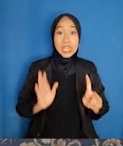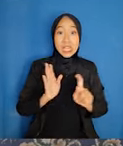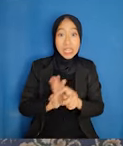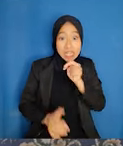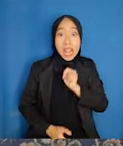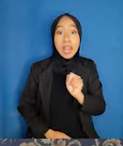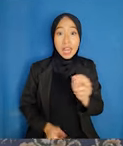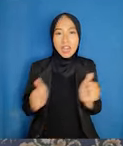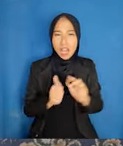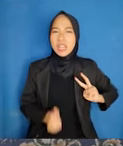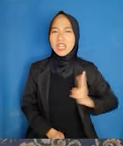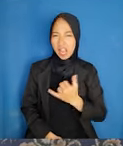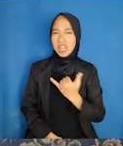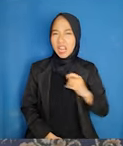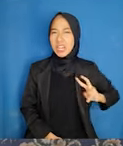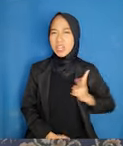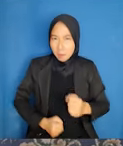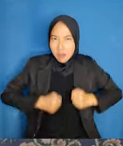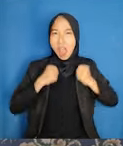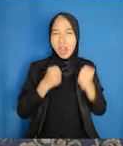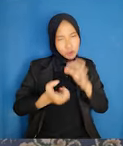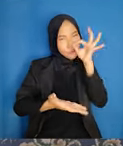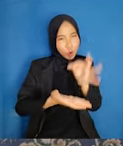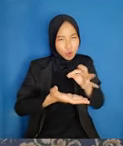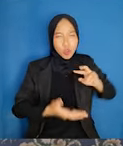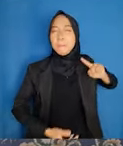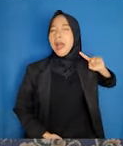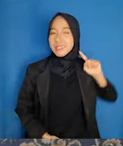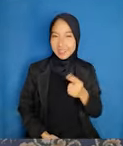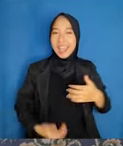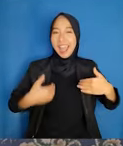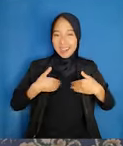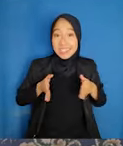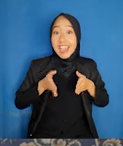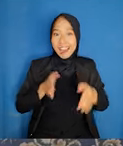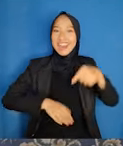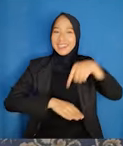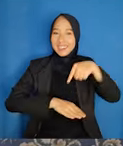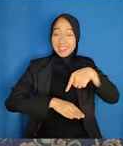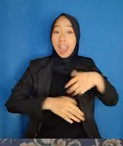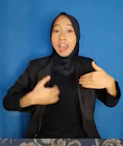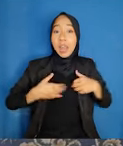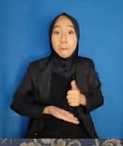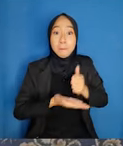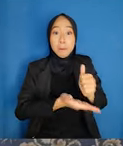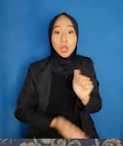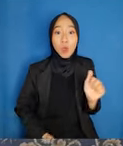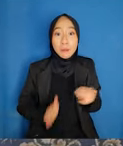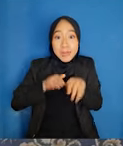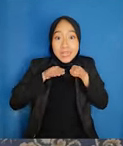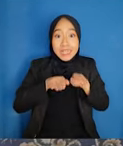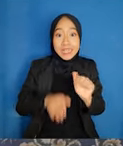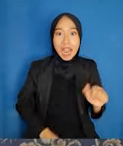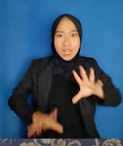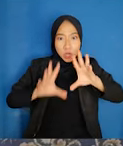Ternyata dengan kita yakin, kita berani, fokus, pasti ada jalannya. Nah, ini dia salah satunya, adanya bantuan pendidikan inklusi. Terus yang